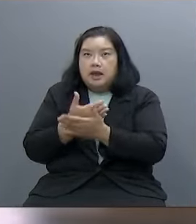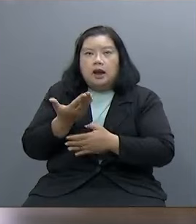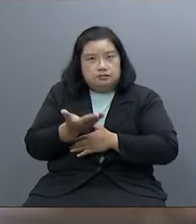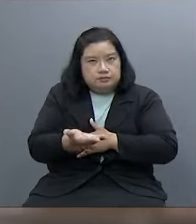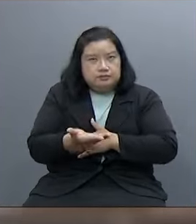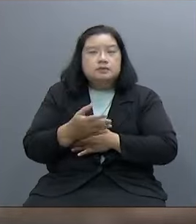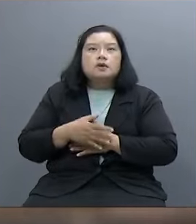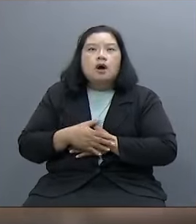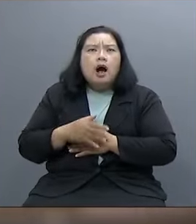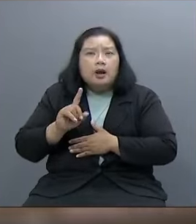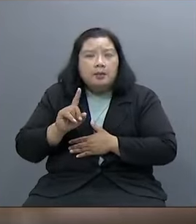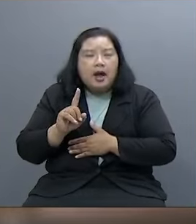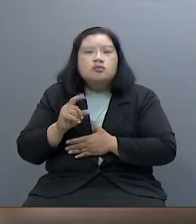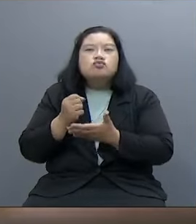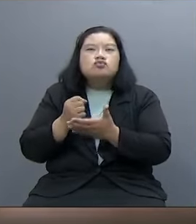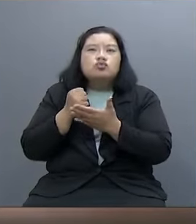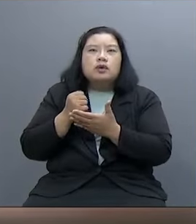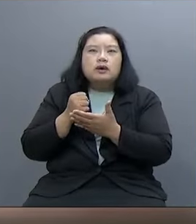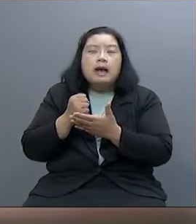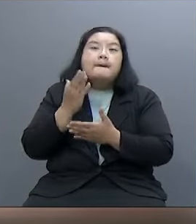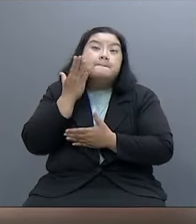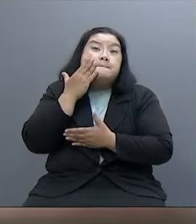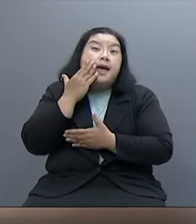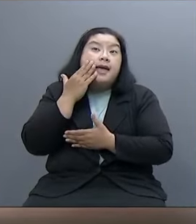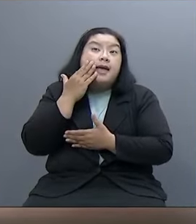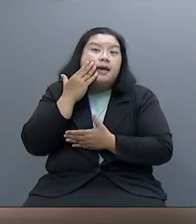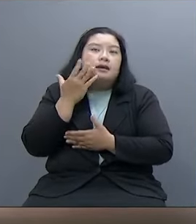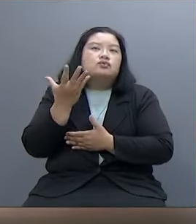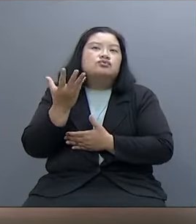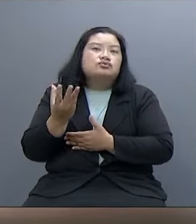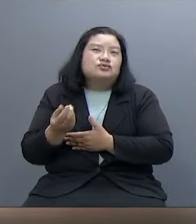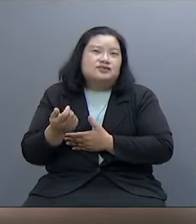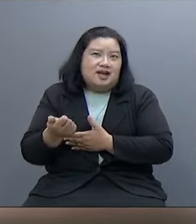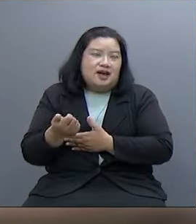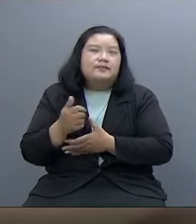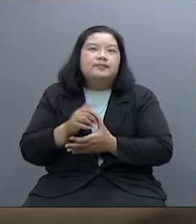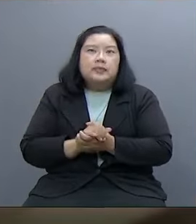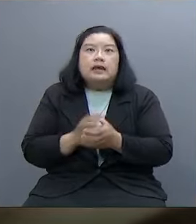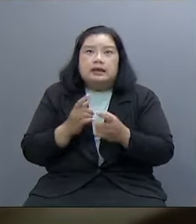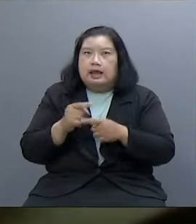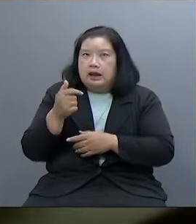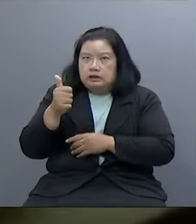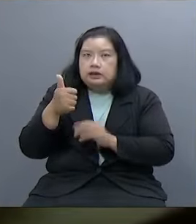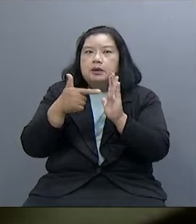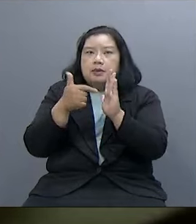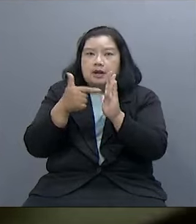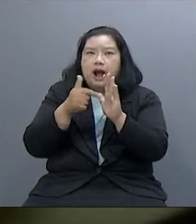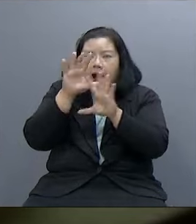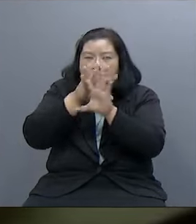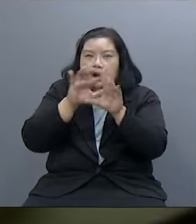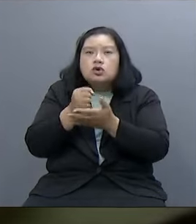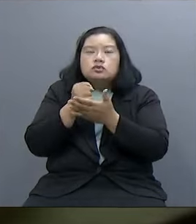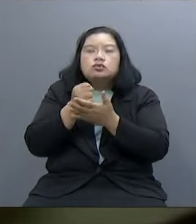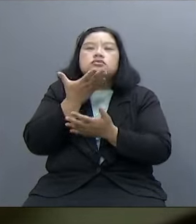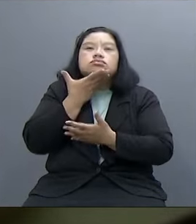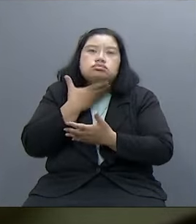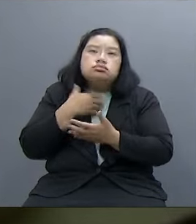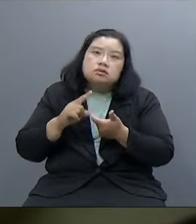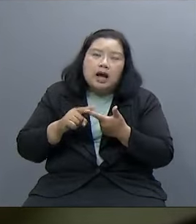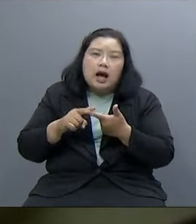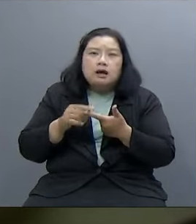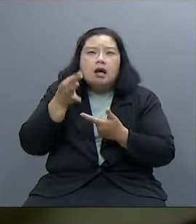ะก็ทำให้เราสามารถลดคาร์บหรือคาร์โบไฮเดรตลงไปได้ค่ะรากบัวมีสรรพคุณทางยานะคะช่วยแก้กระหายลดอาการร้อน